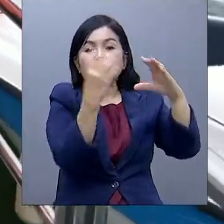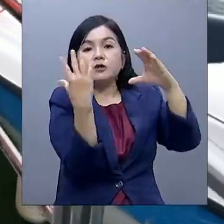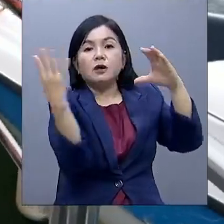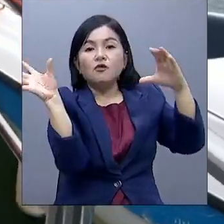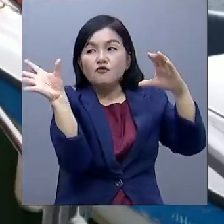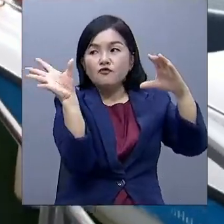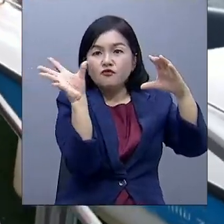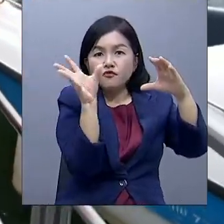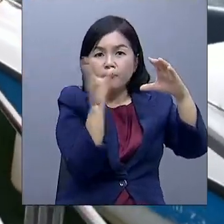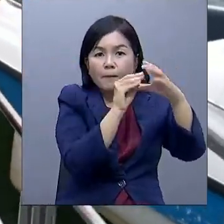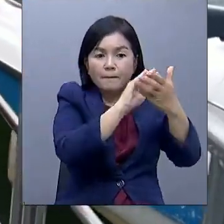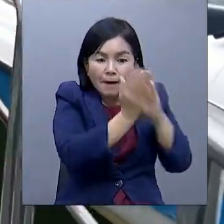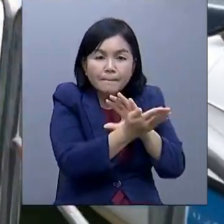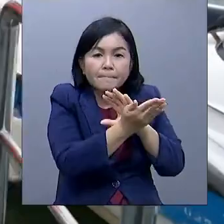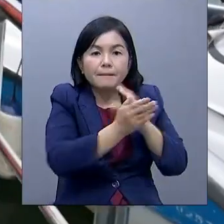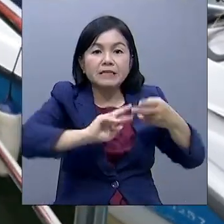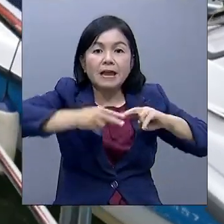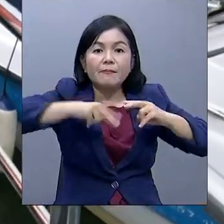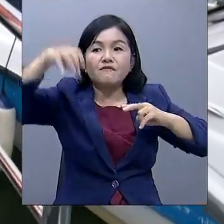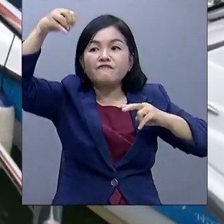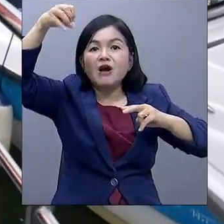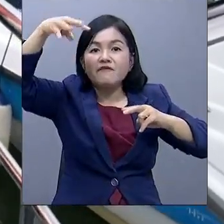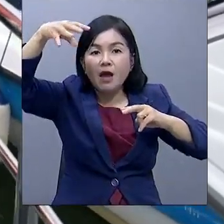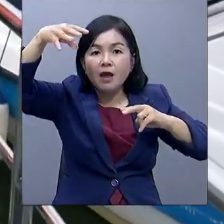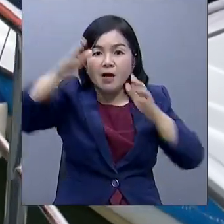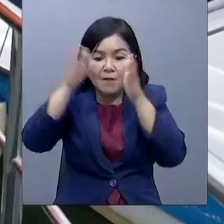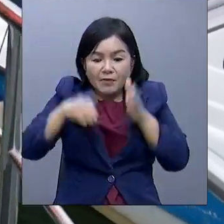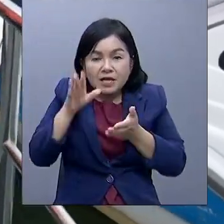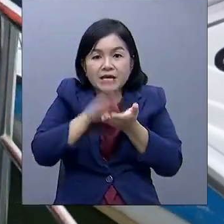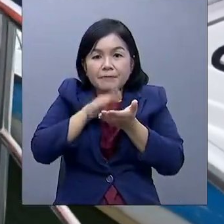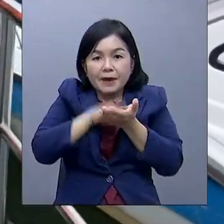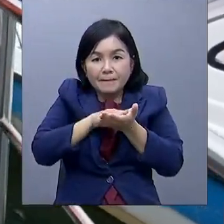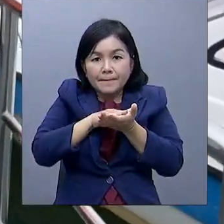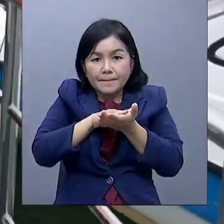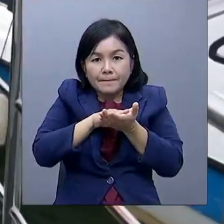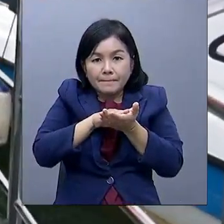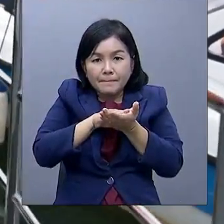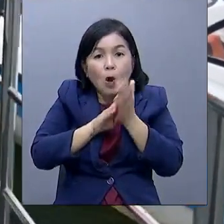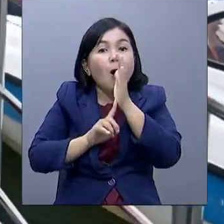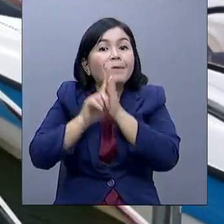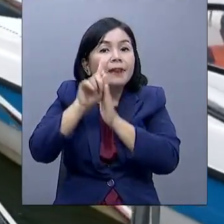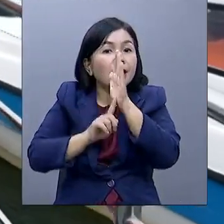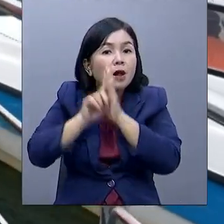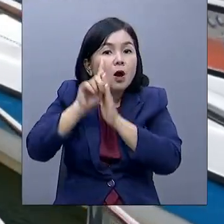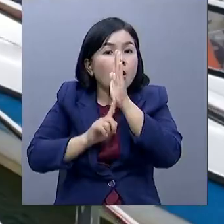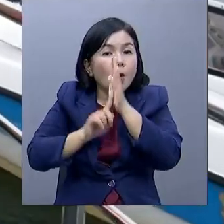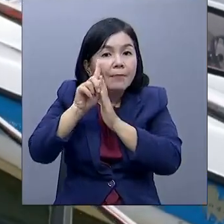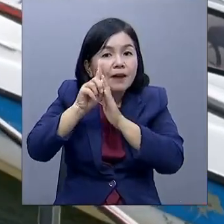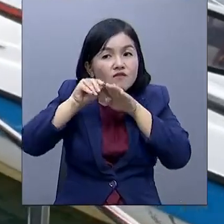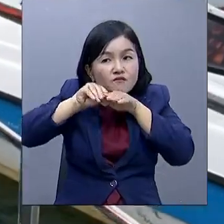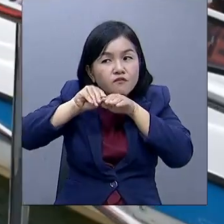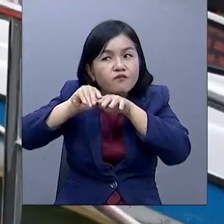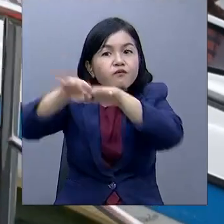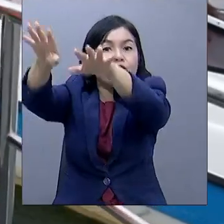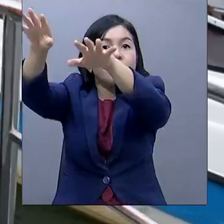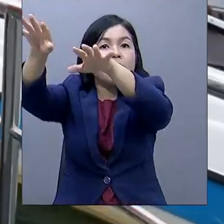แปลงไฟฟ้าให้เป็นกระแสสลับก็จะมาที่หม้อแปลง ครับ เพื่อยกระดับแรงดันไฟฟ้าเนี่ยให้มีแรงดันส่งไป